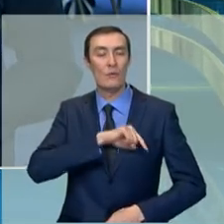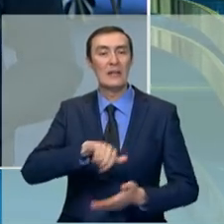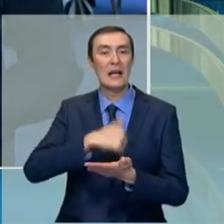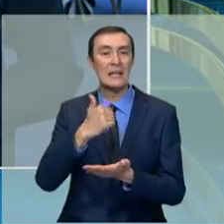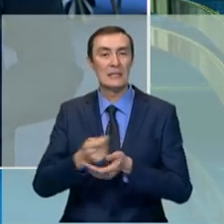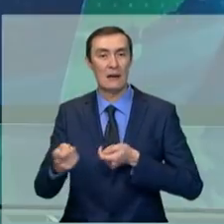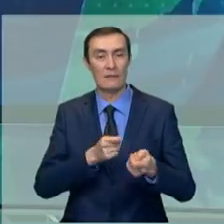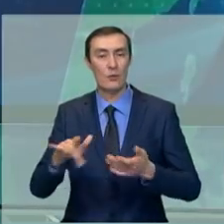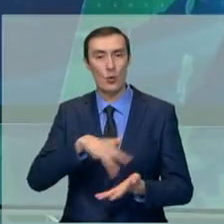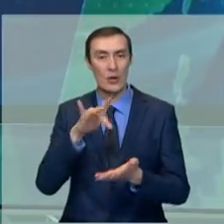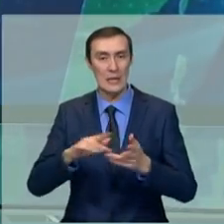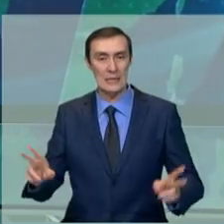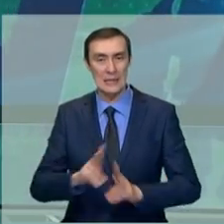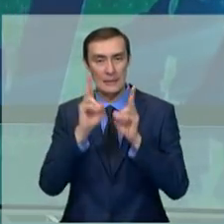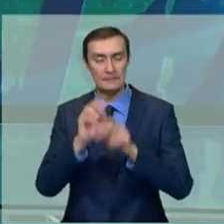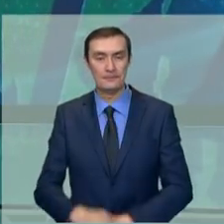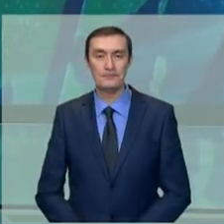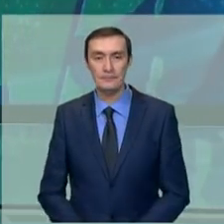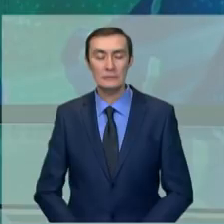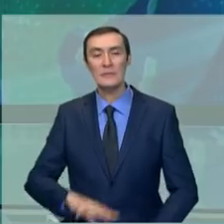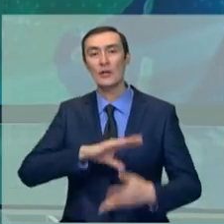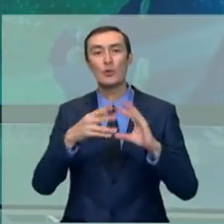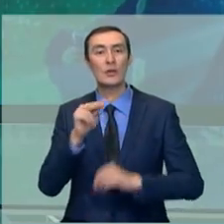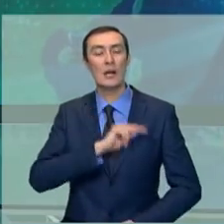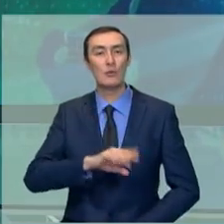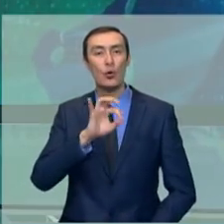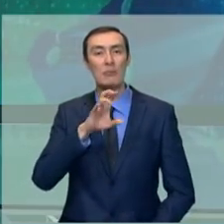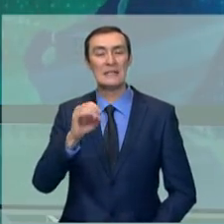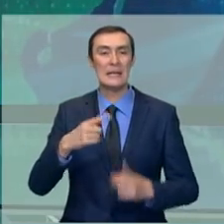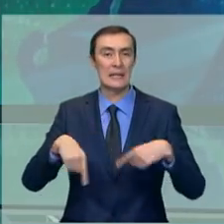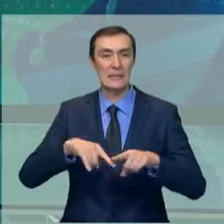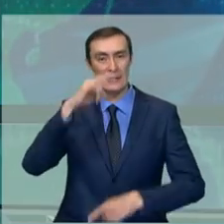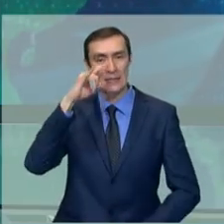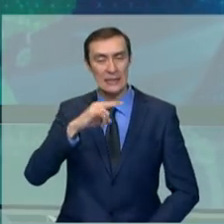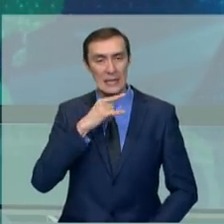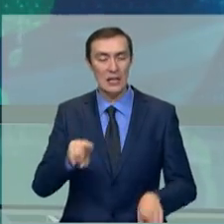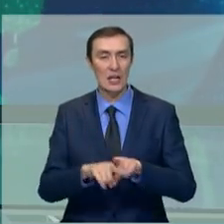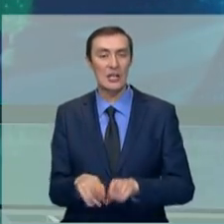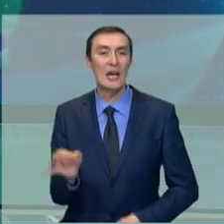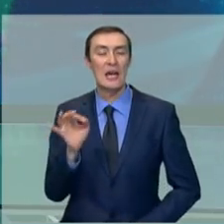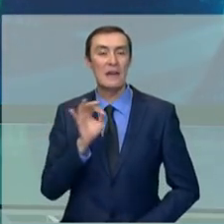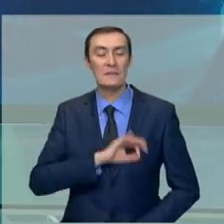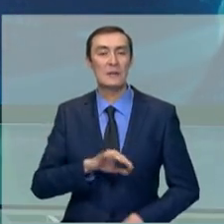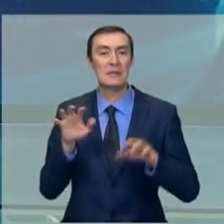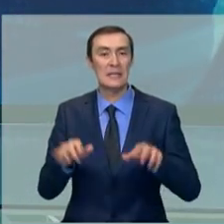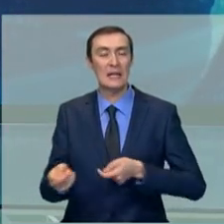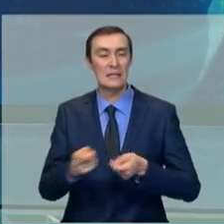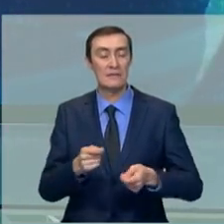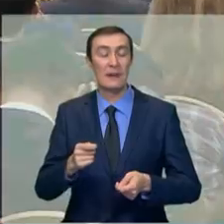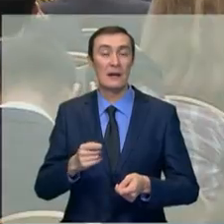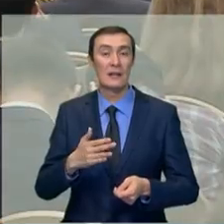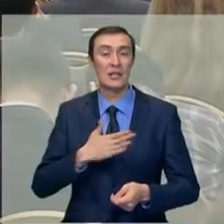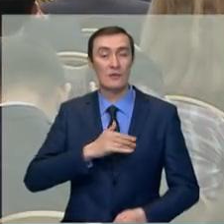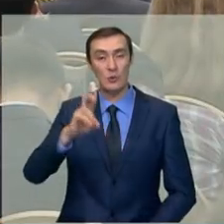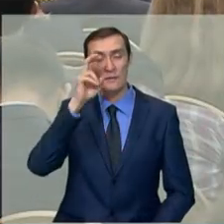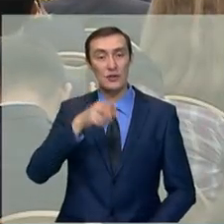Астане. А мы продолжаем. Итоги работы ОБСЕ в Казахстане, а также эффект председательствования нашей страны в